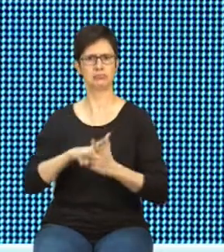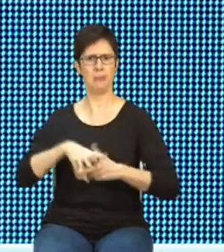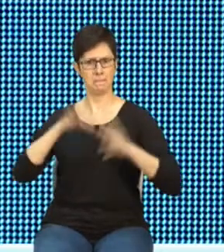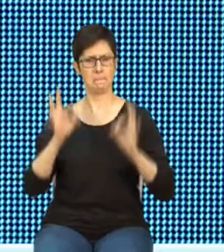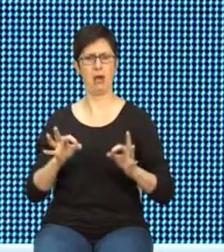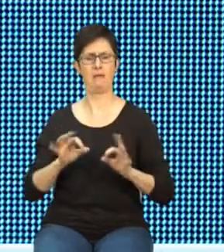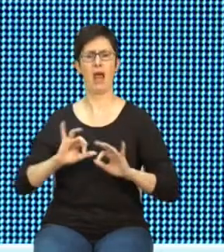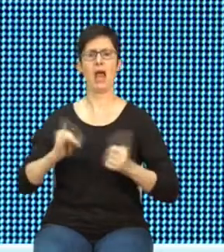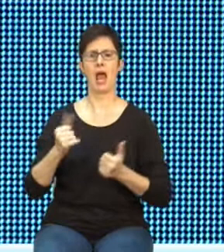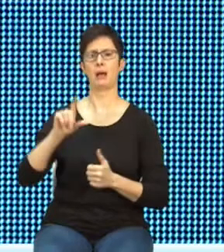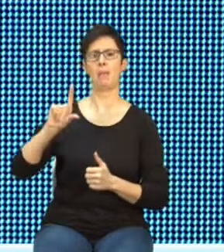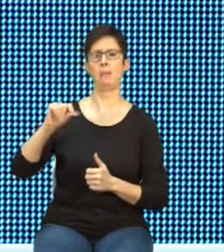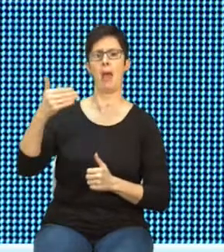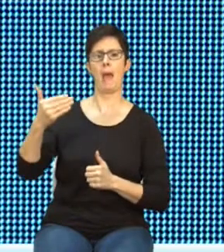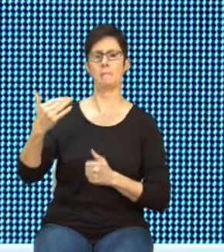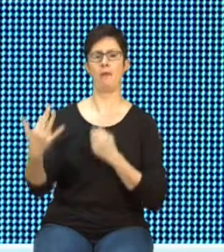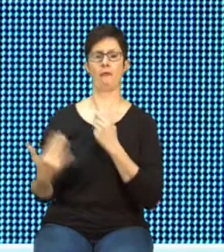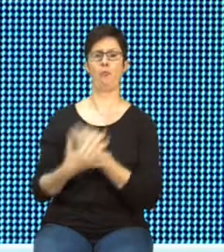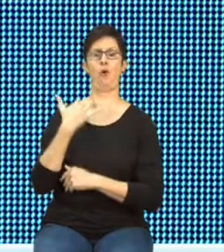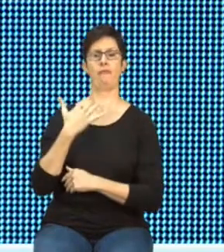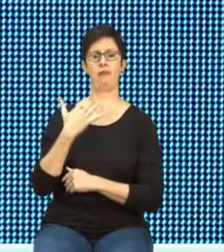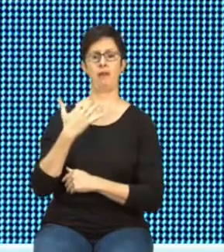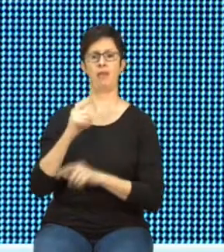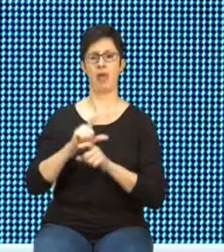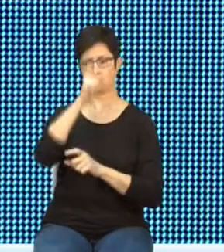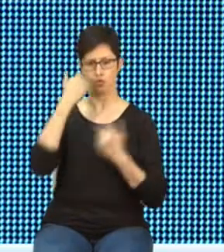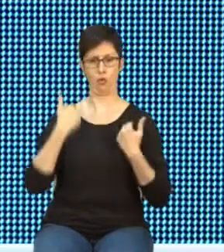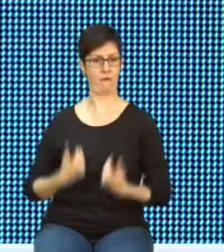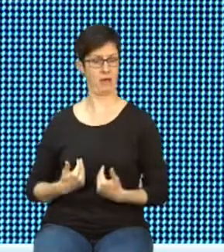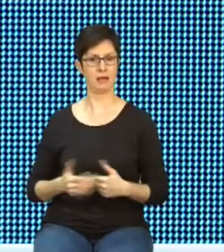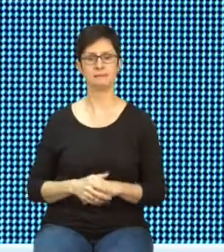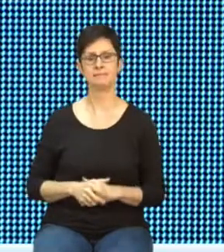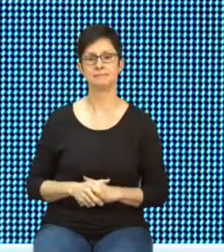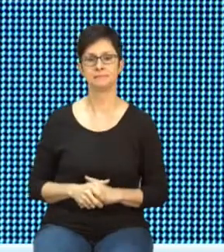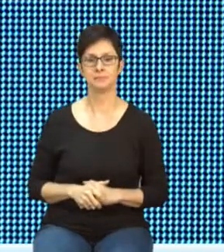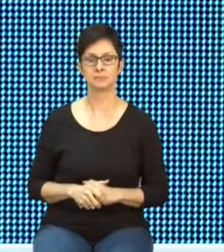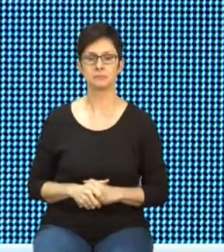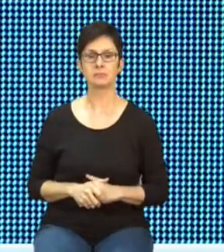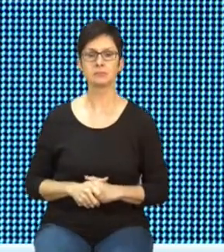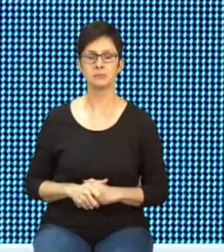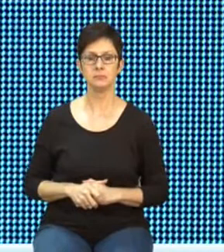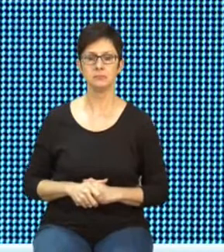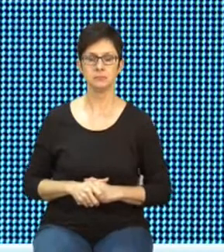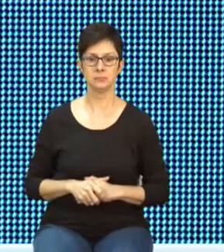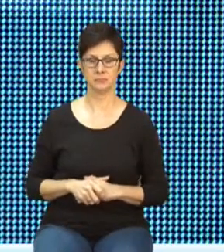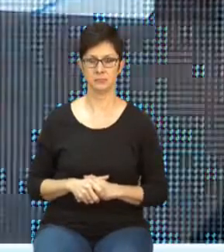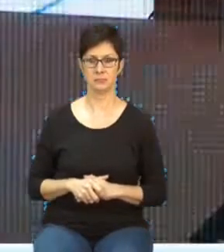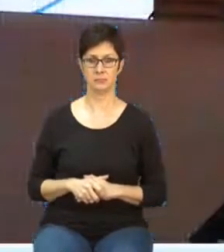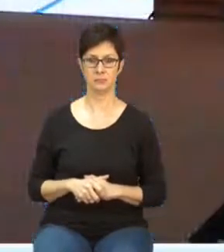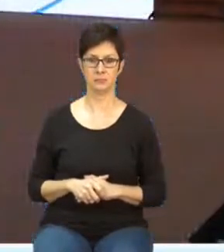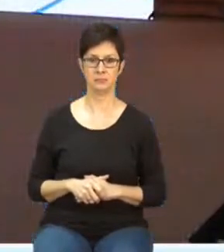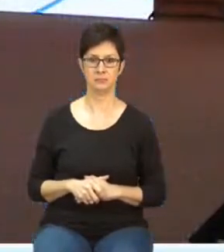elektromagnetyczne wpływają na ludzki organizm z o.o